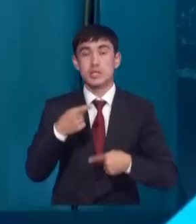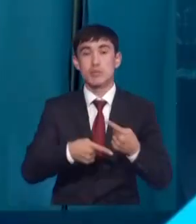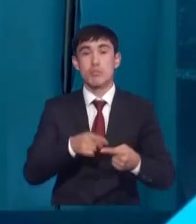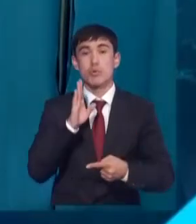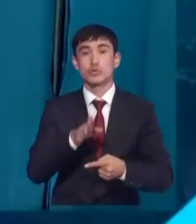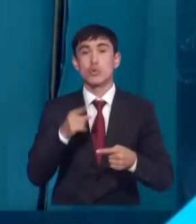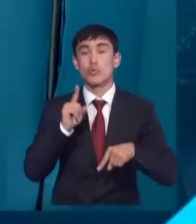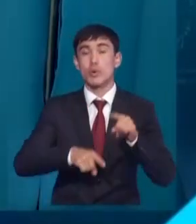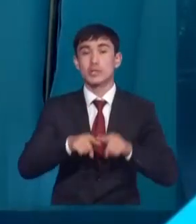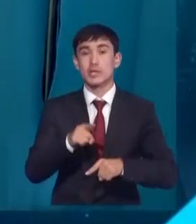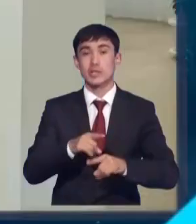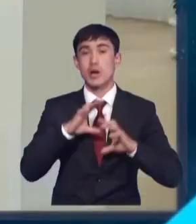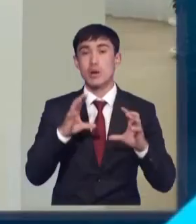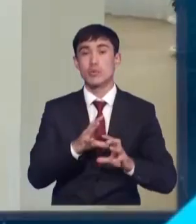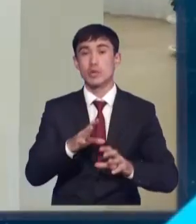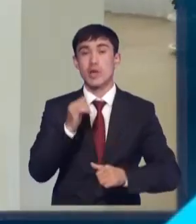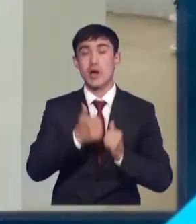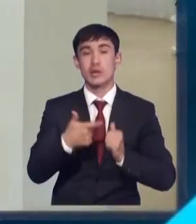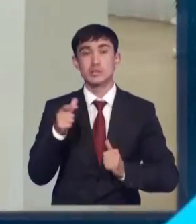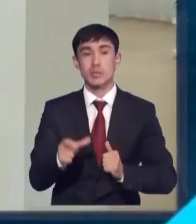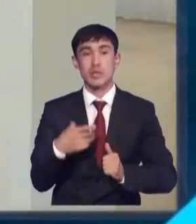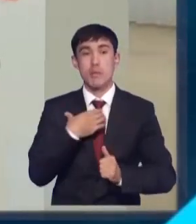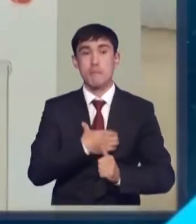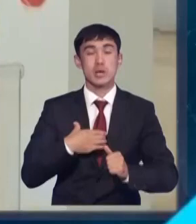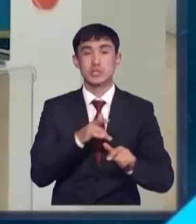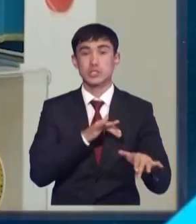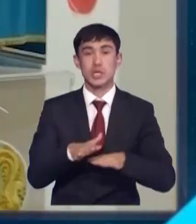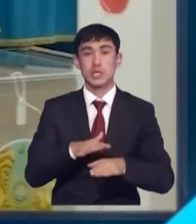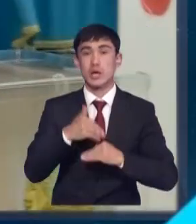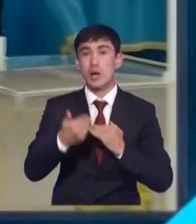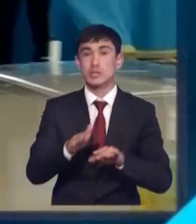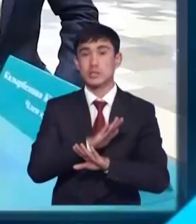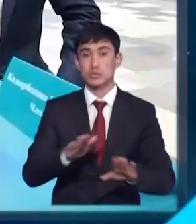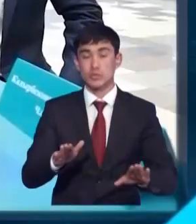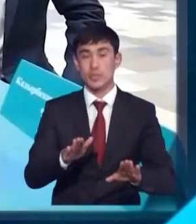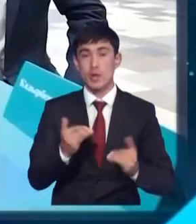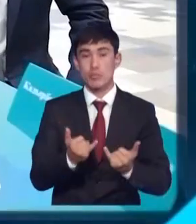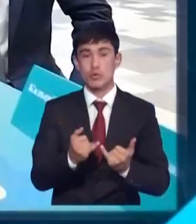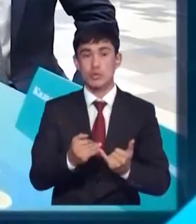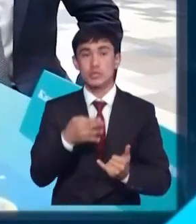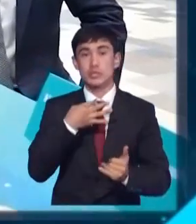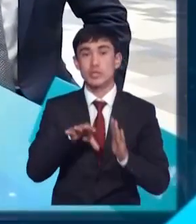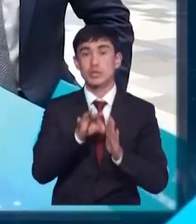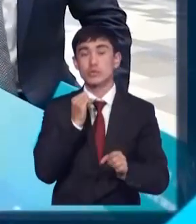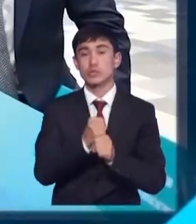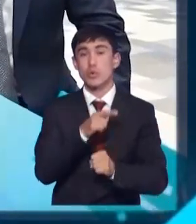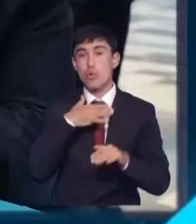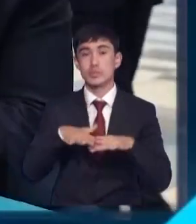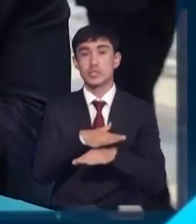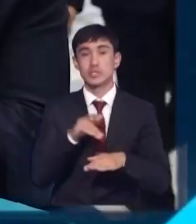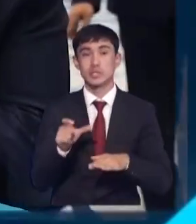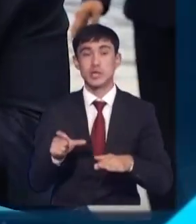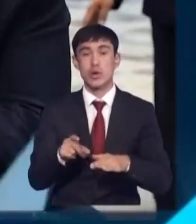болашақ ұрпақтарының қамын ойлаған әр азамат маңызды шарадан қалыс қалып жатқан жоқ. Бүгін таңдауын жасап жатқан көпшілік